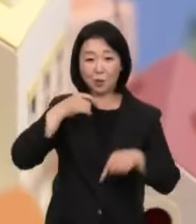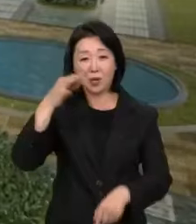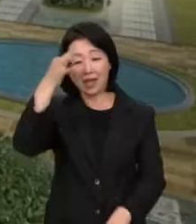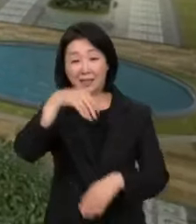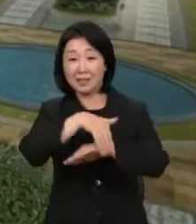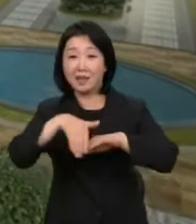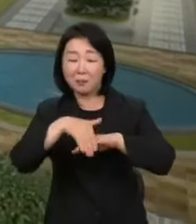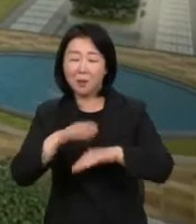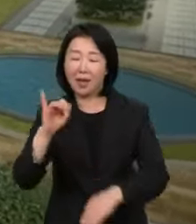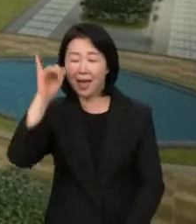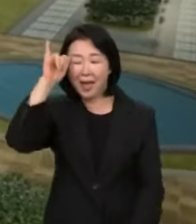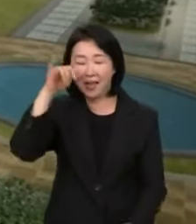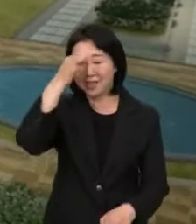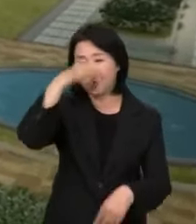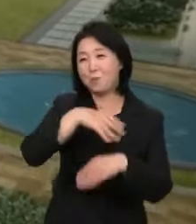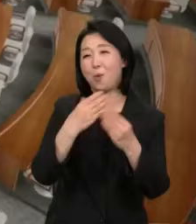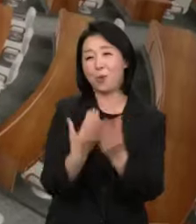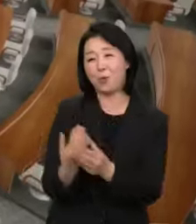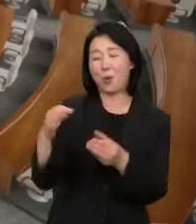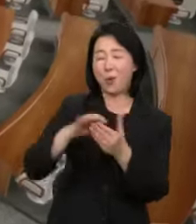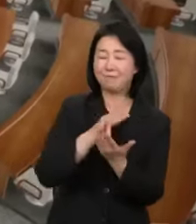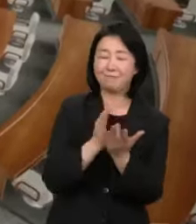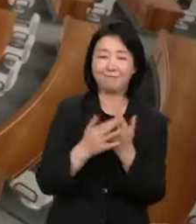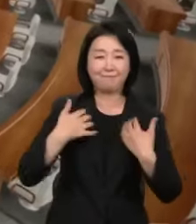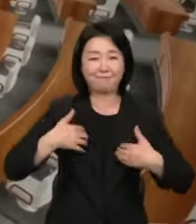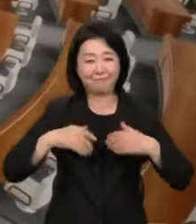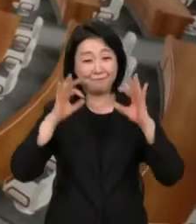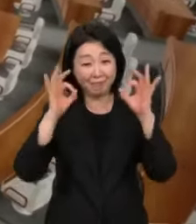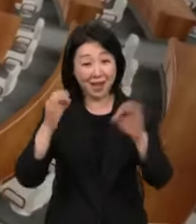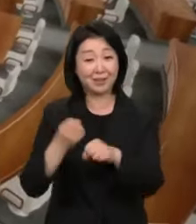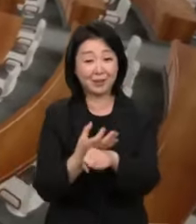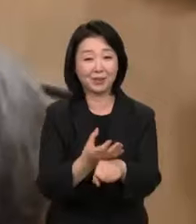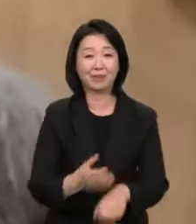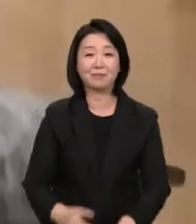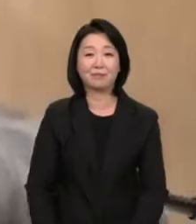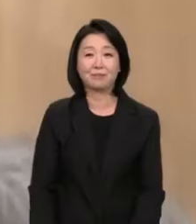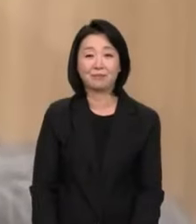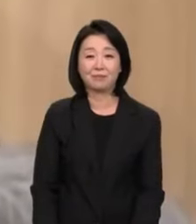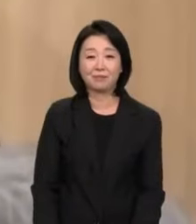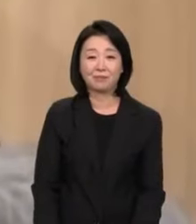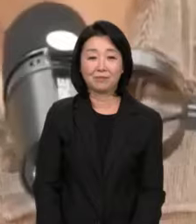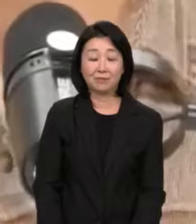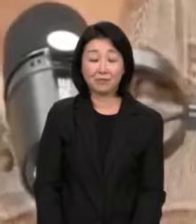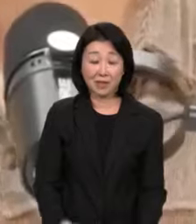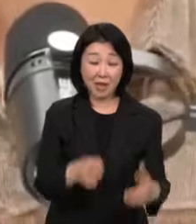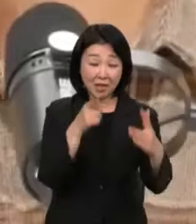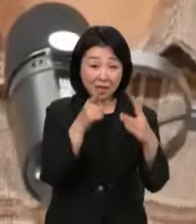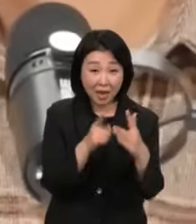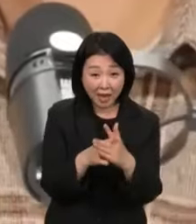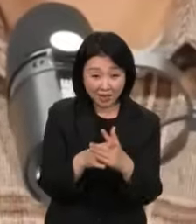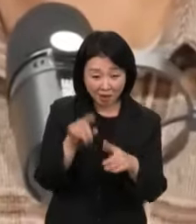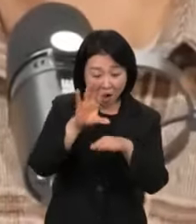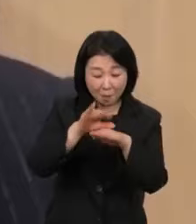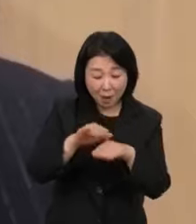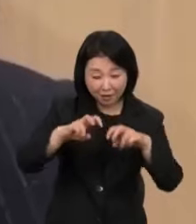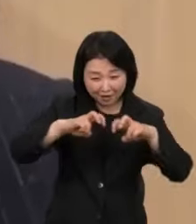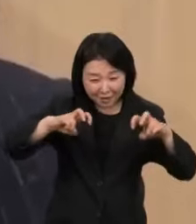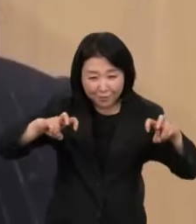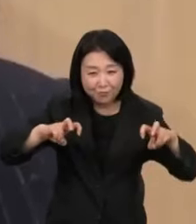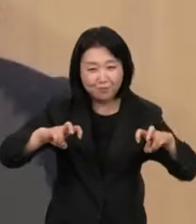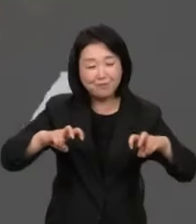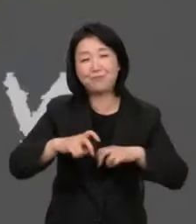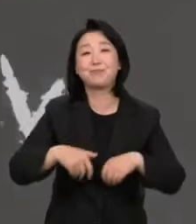그래픽, AR 기술 등을 활용해 다채로운 볼거리로 전달해드립니다. 예측, 개표 결과에 대한 심층 분석도